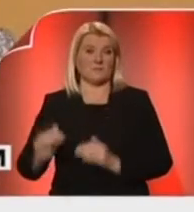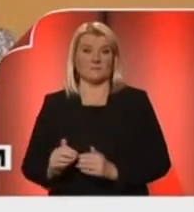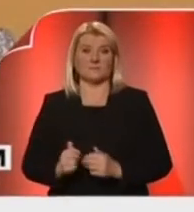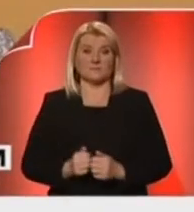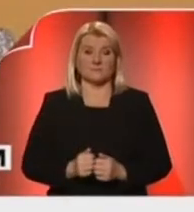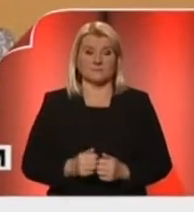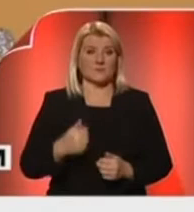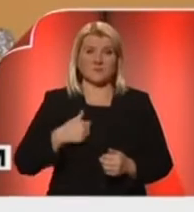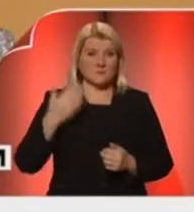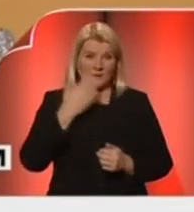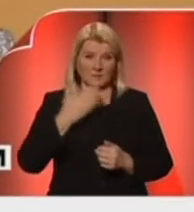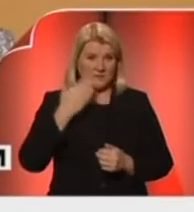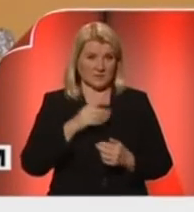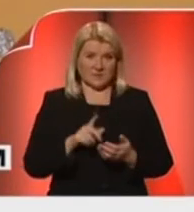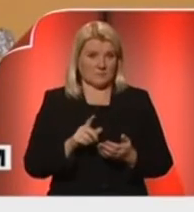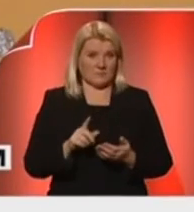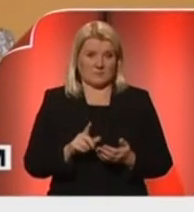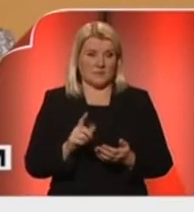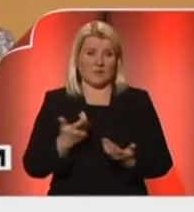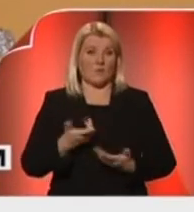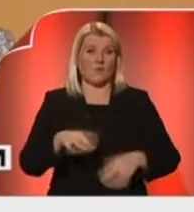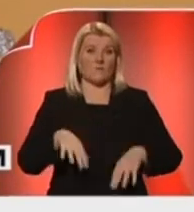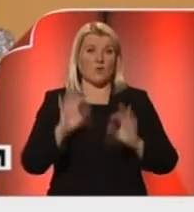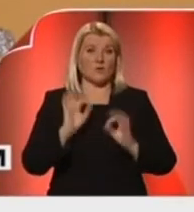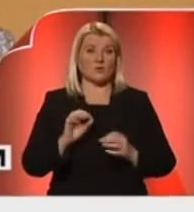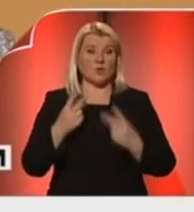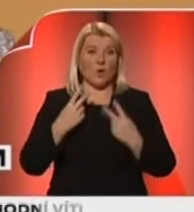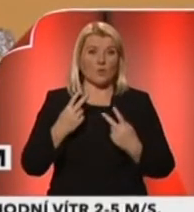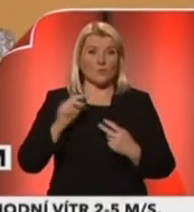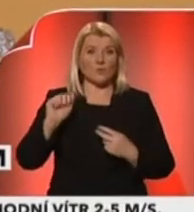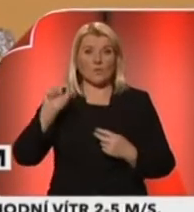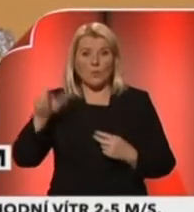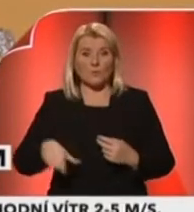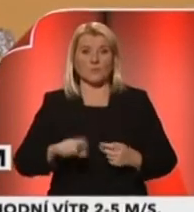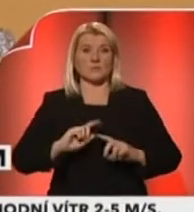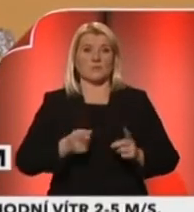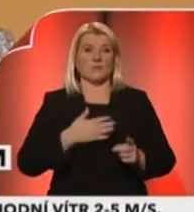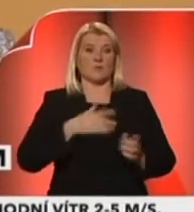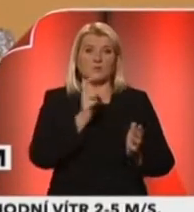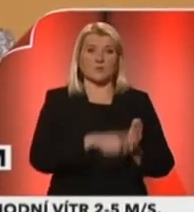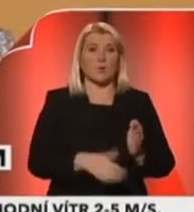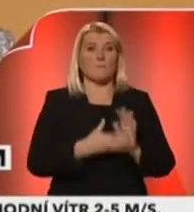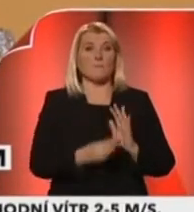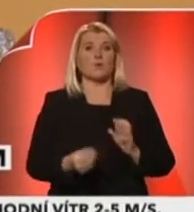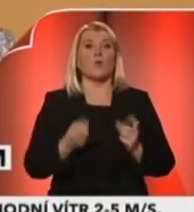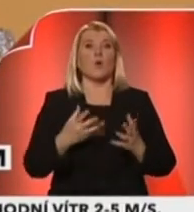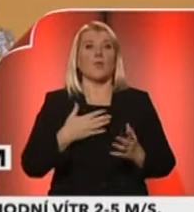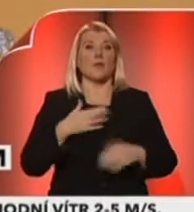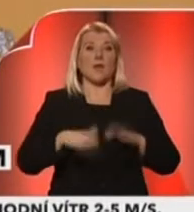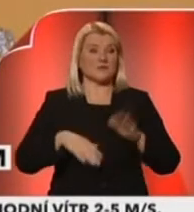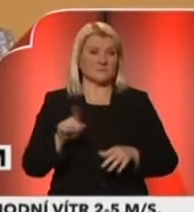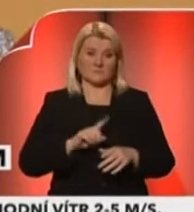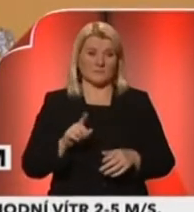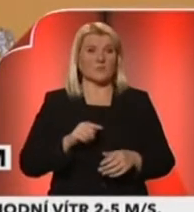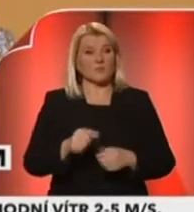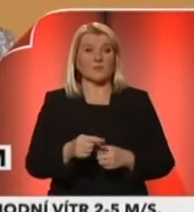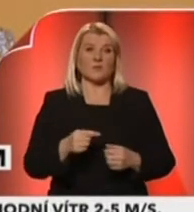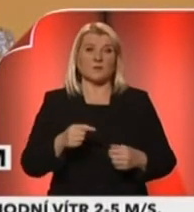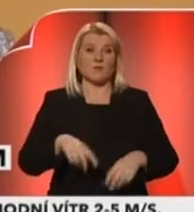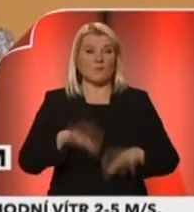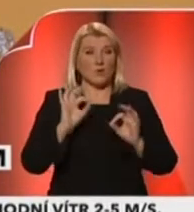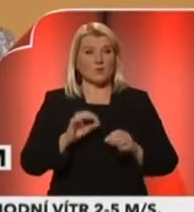Já si nemyslím, že by voliči hodnotili komunisty nebo nás podle toho, kolik máme mandátů. Oni nás budou